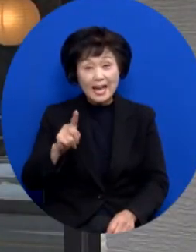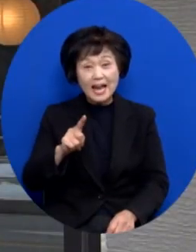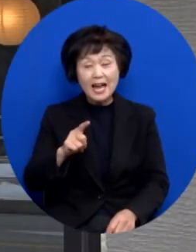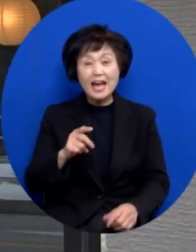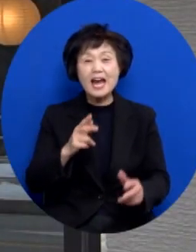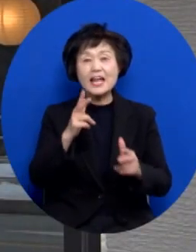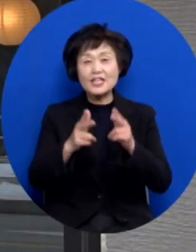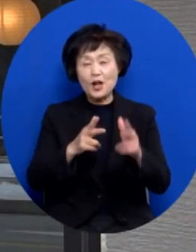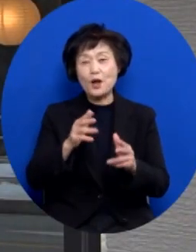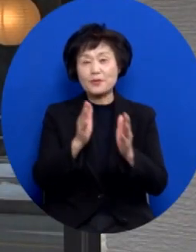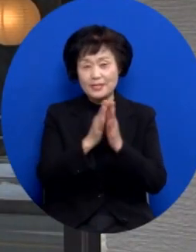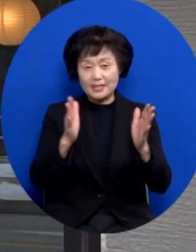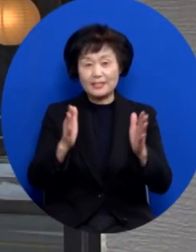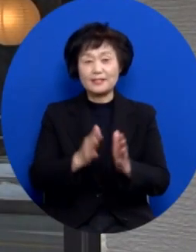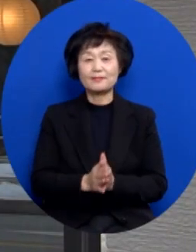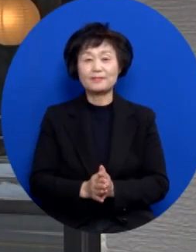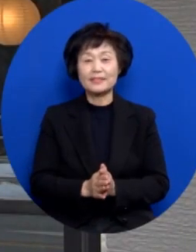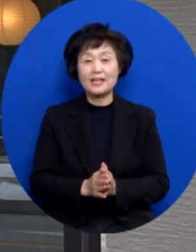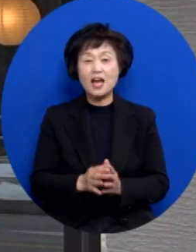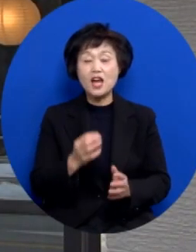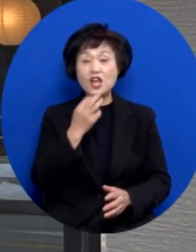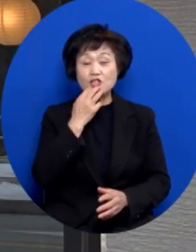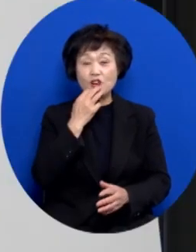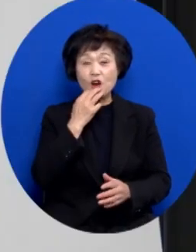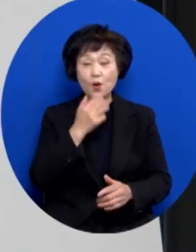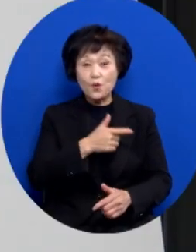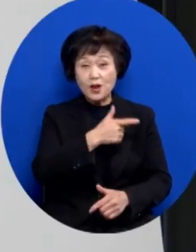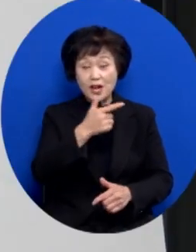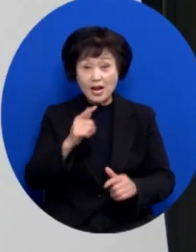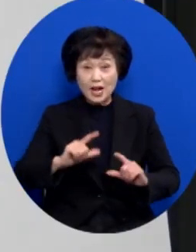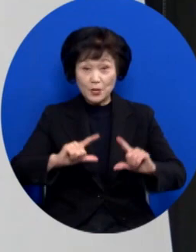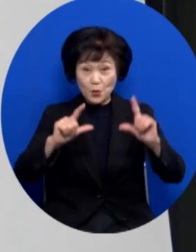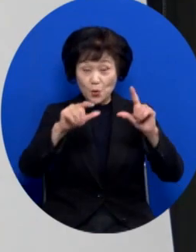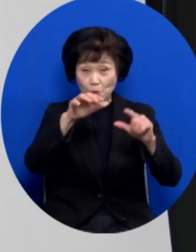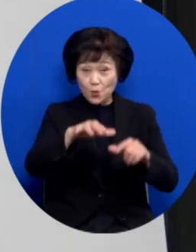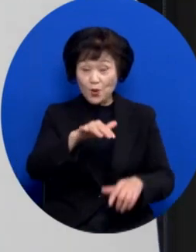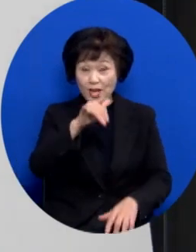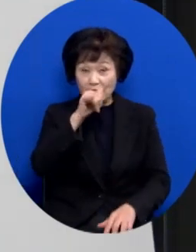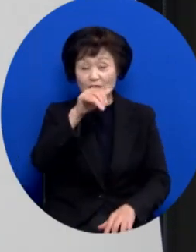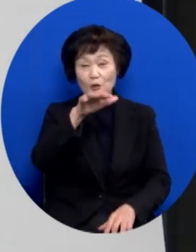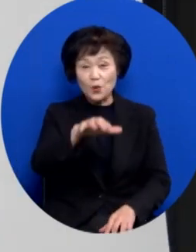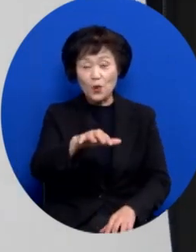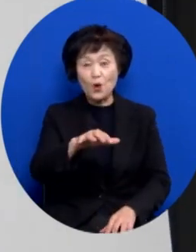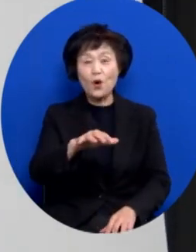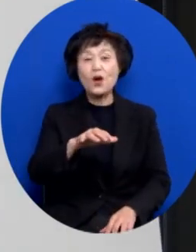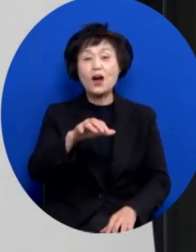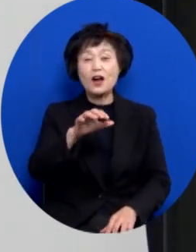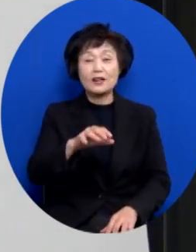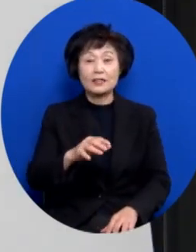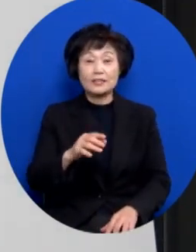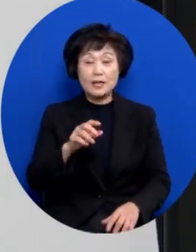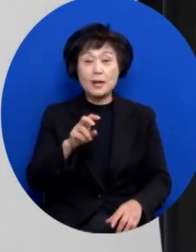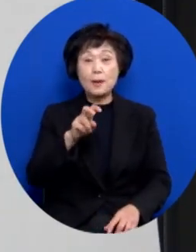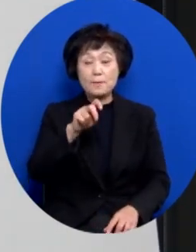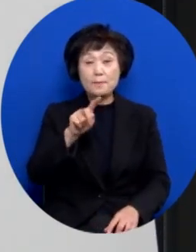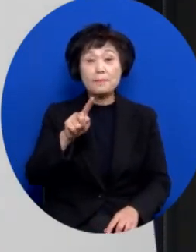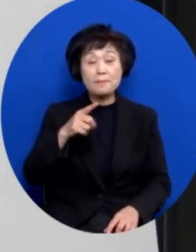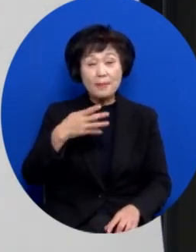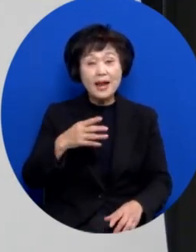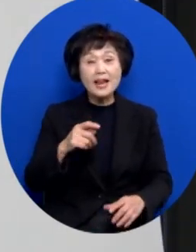서울 강동구 고덕동에 위치한 카페 제2. 이 카페는 고덕동의 작은 교토로 불리는 말차